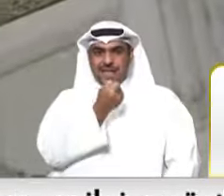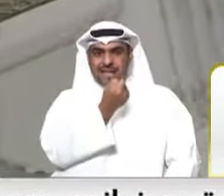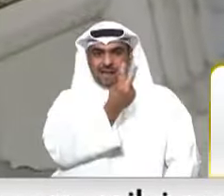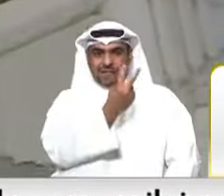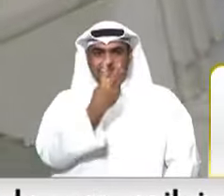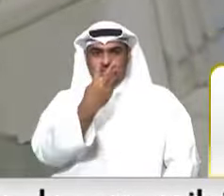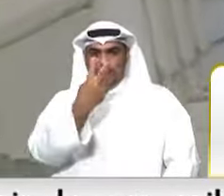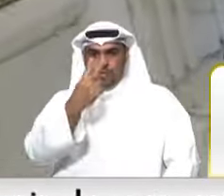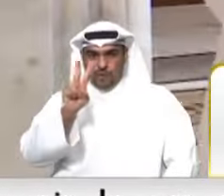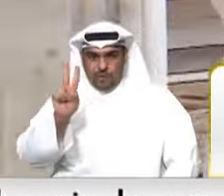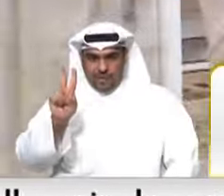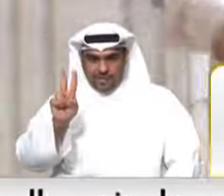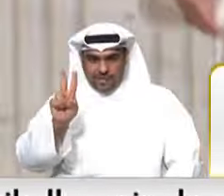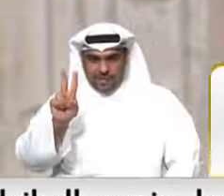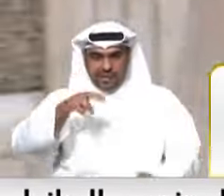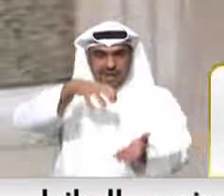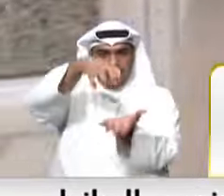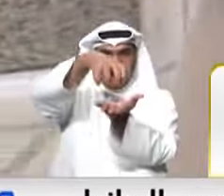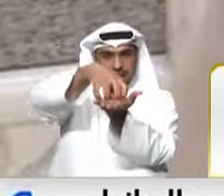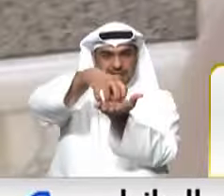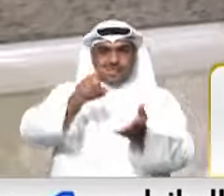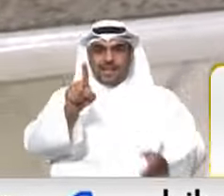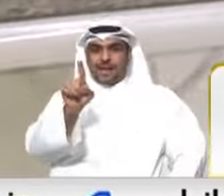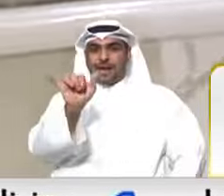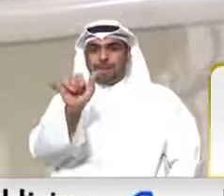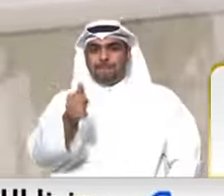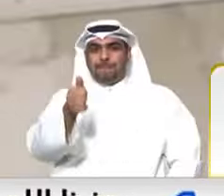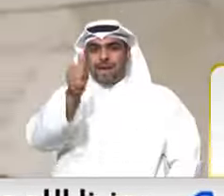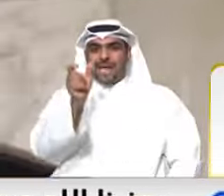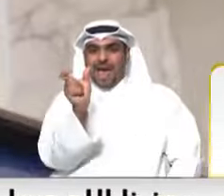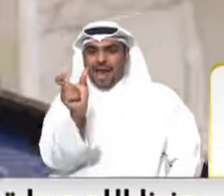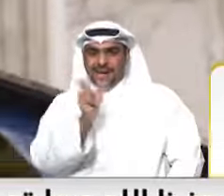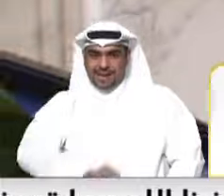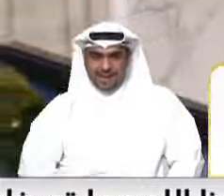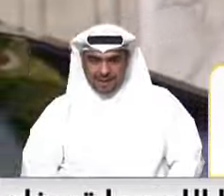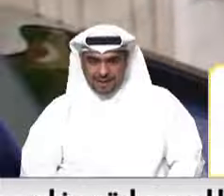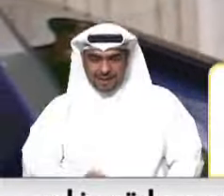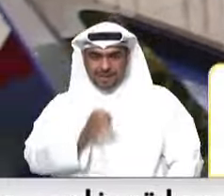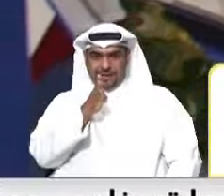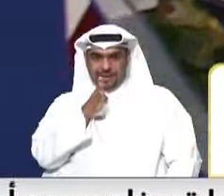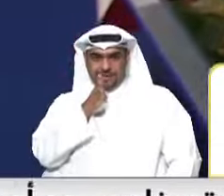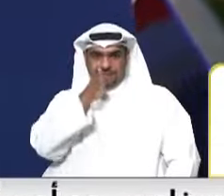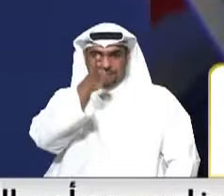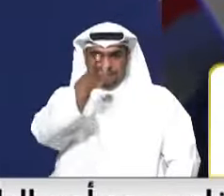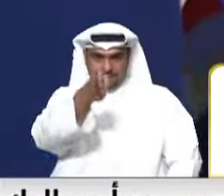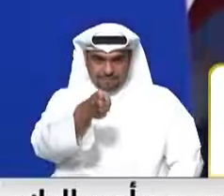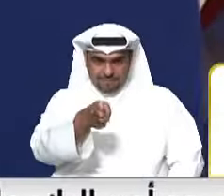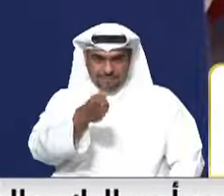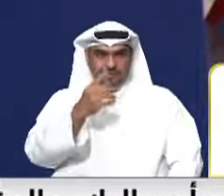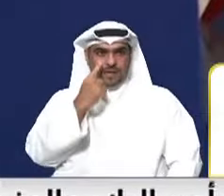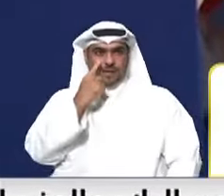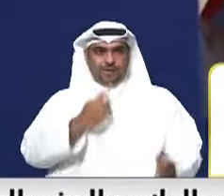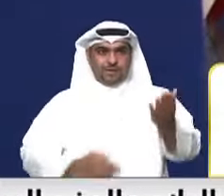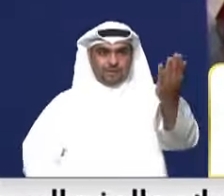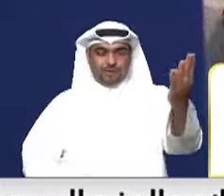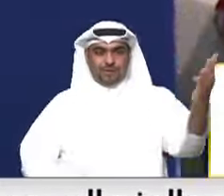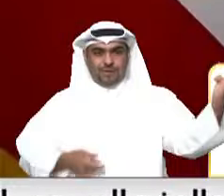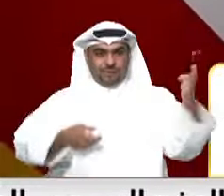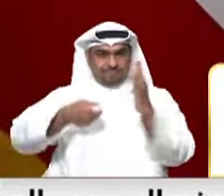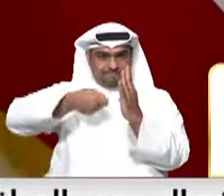23/2023، وذلك بقصر بيان. ووصل سموه رعاه الله إلى مكان الحفل، حيث استقبل بكل